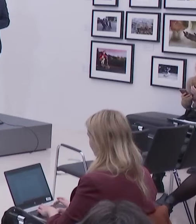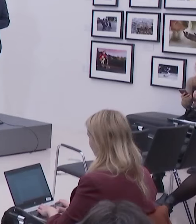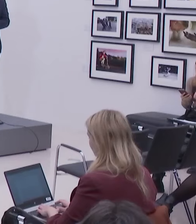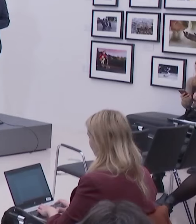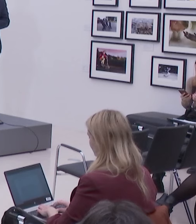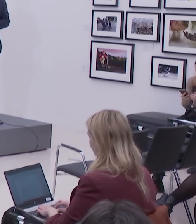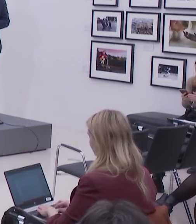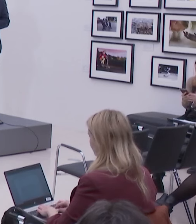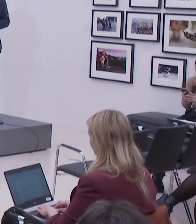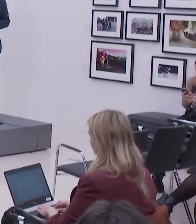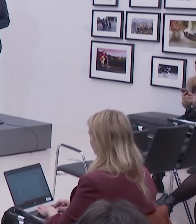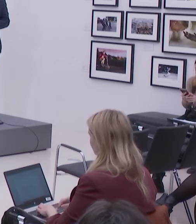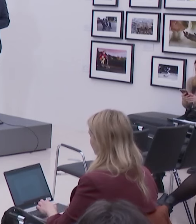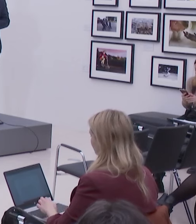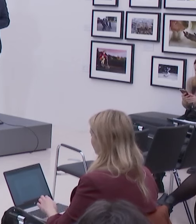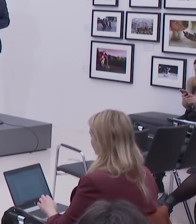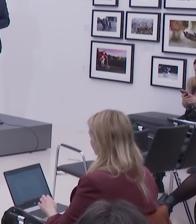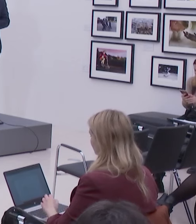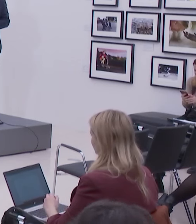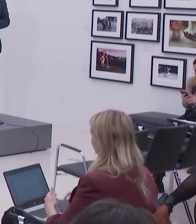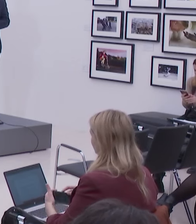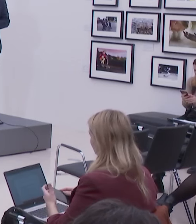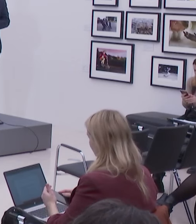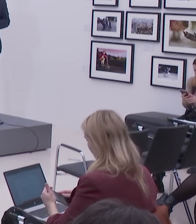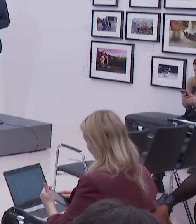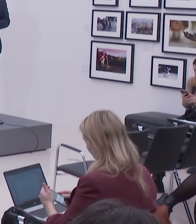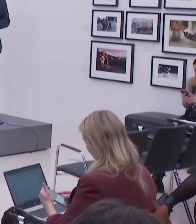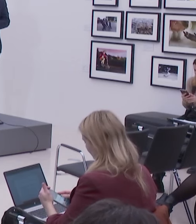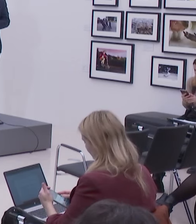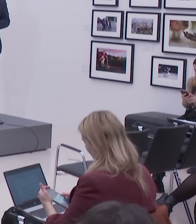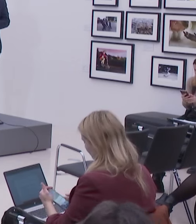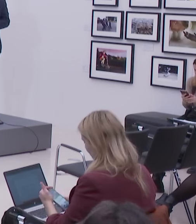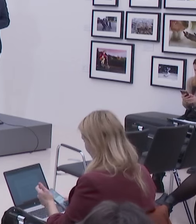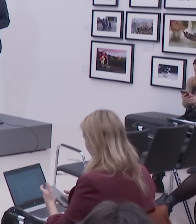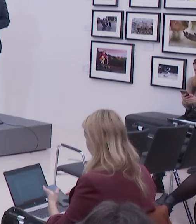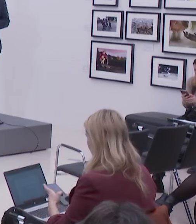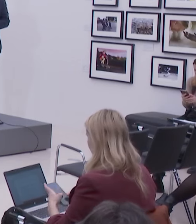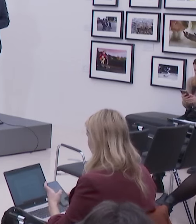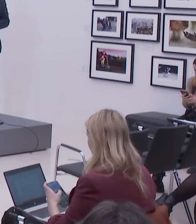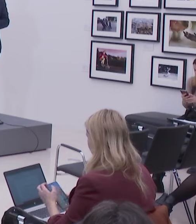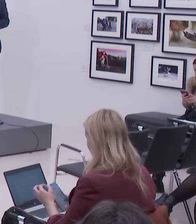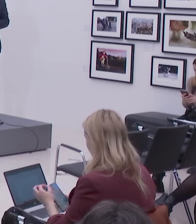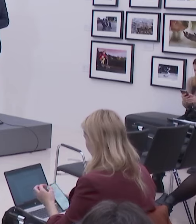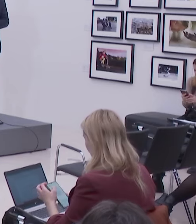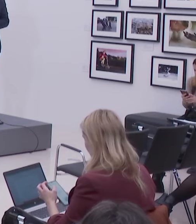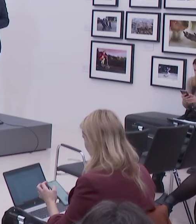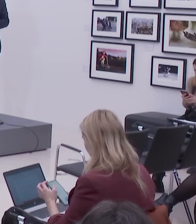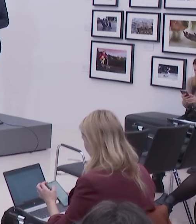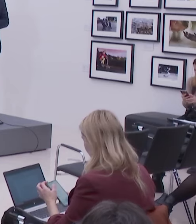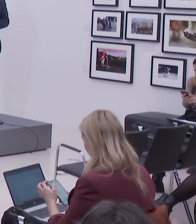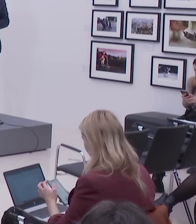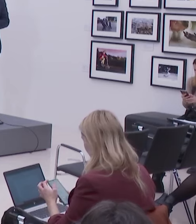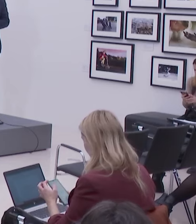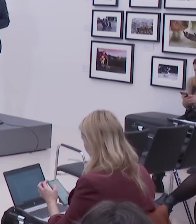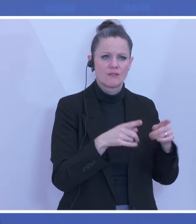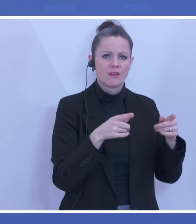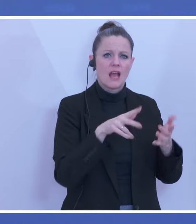Dauerlösung für die Ukraine-Vertriebenen gedrängt, dass die gleichgestellt mit anerkannten Flüchtlingen werden, ob es da irgendwelche